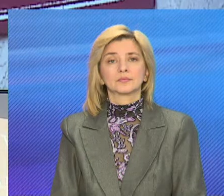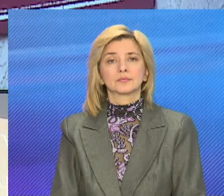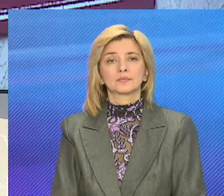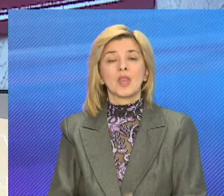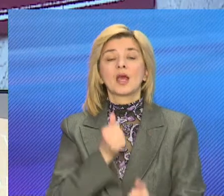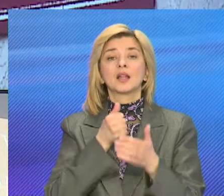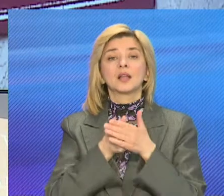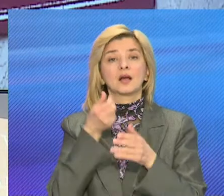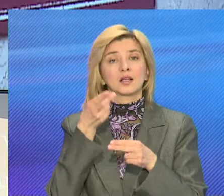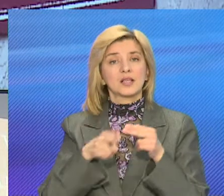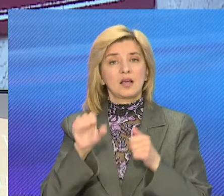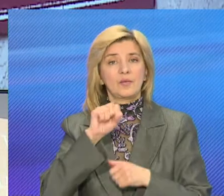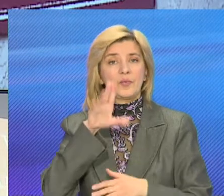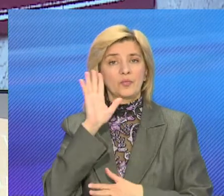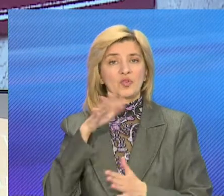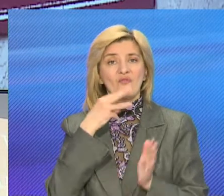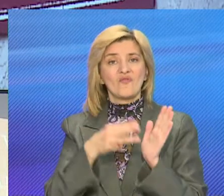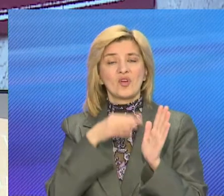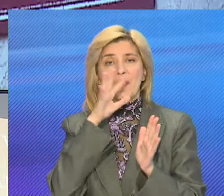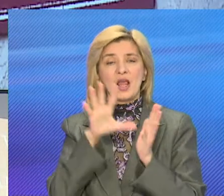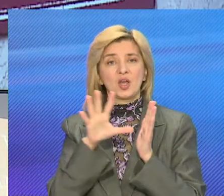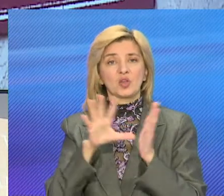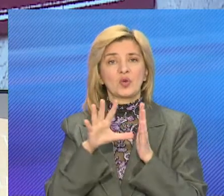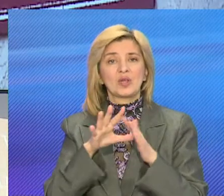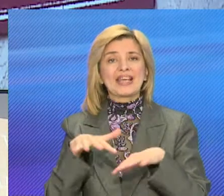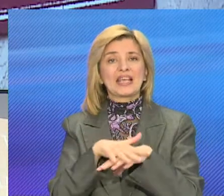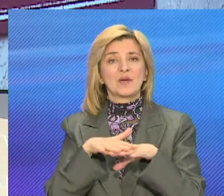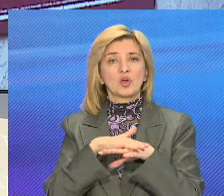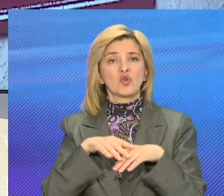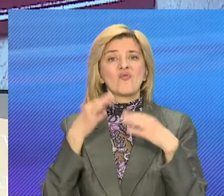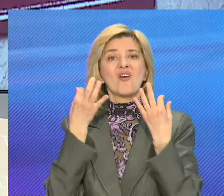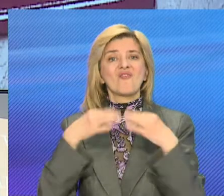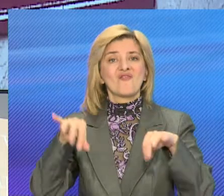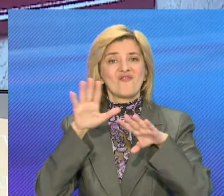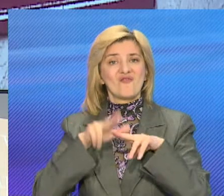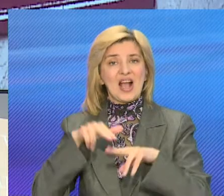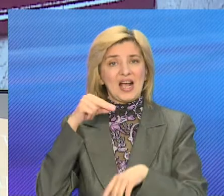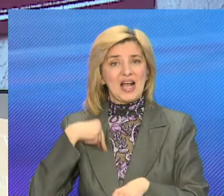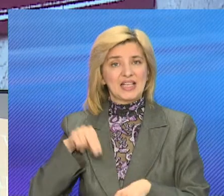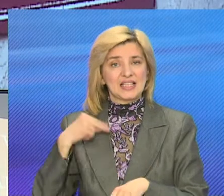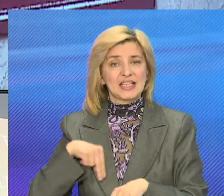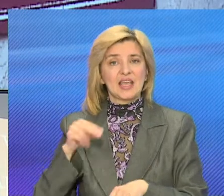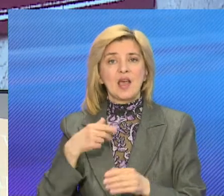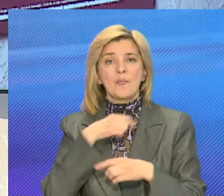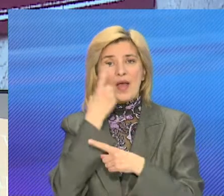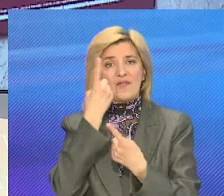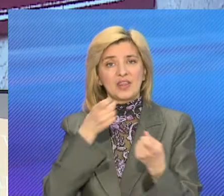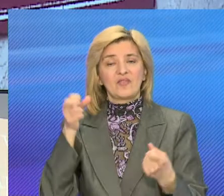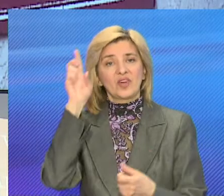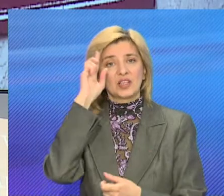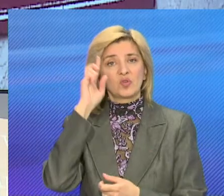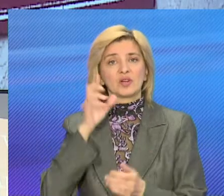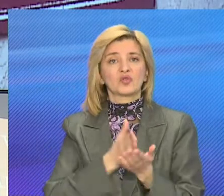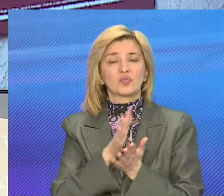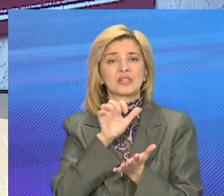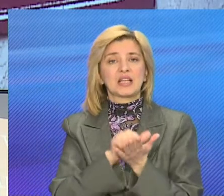До конца красавіка пройдзе 8 электронных кірмашоў вакансій, паведамілі ва ўпраўленні дзяржаўнай службы занятасці насельніцтва